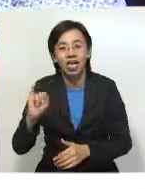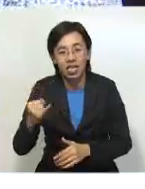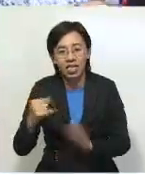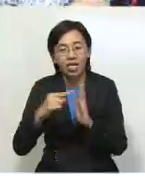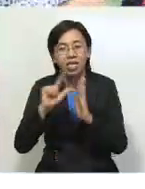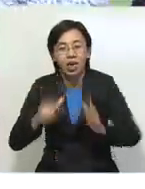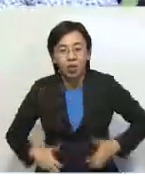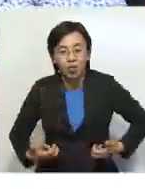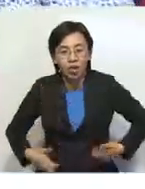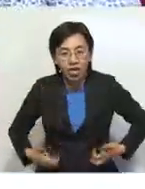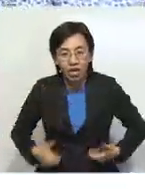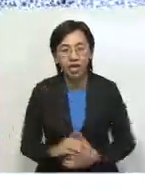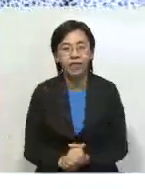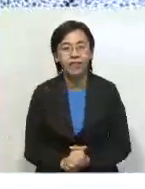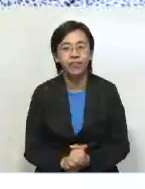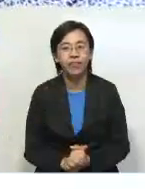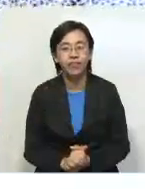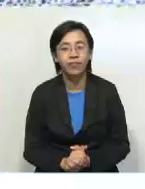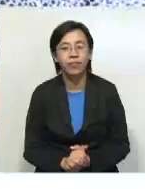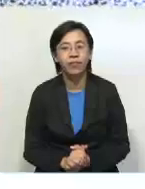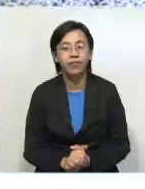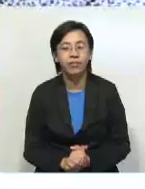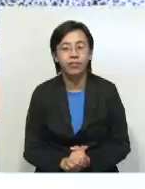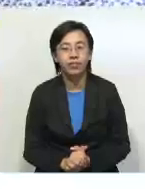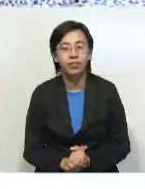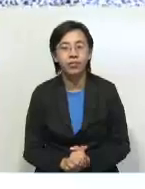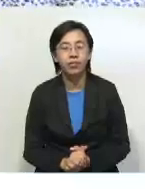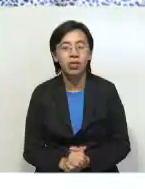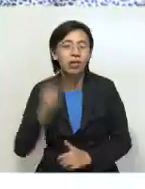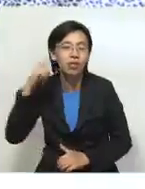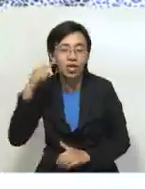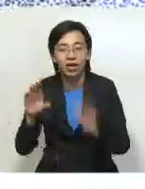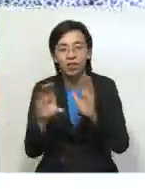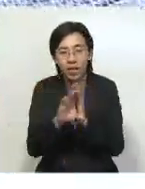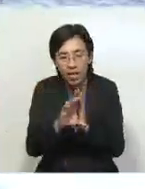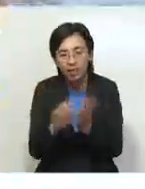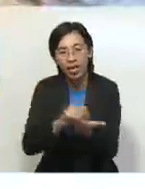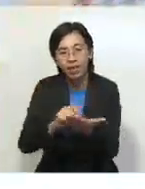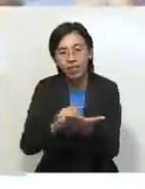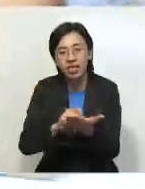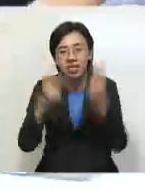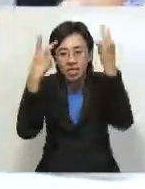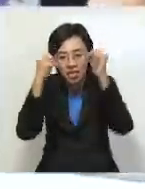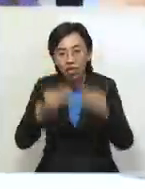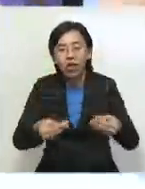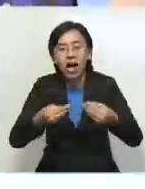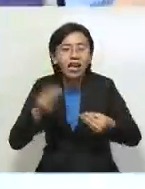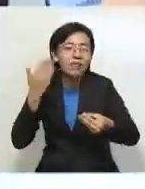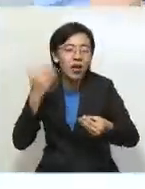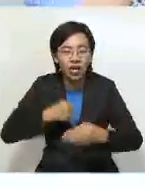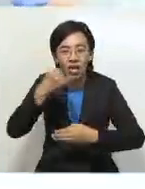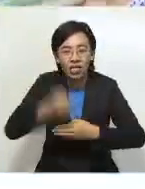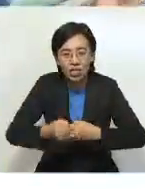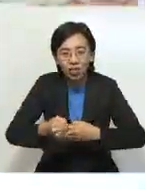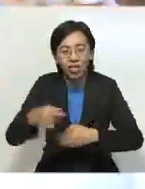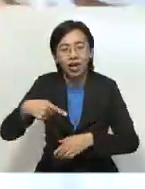รีก็คือนางกัญญาราวังกานนท์นะคะนำรูปแล้วก็เฟรนด์ชิพที่นายกรัฐมนตรีมอบให้สมัยจบ